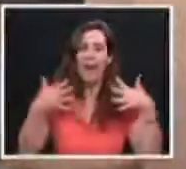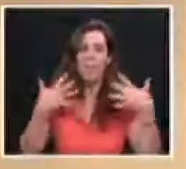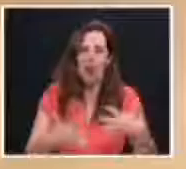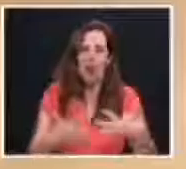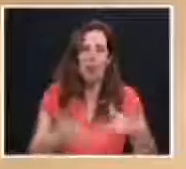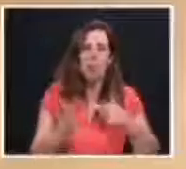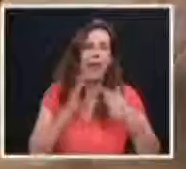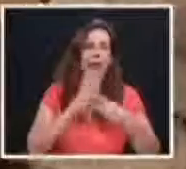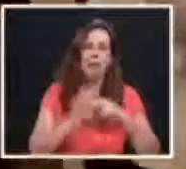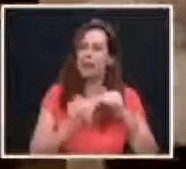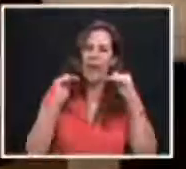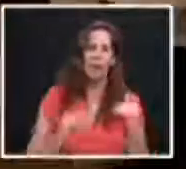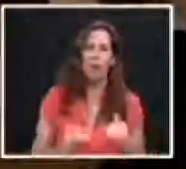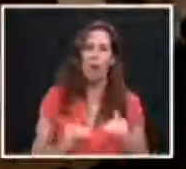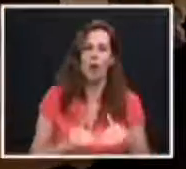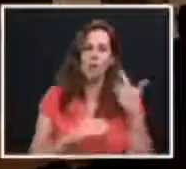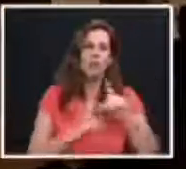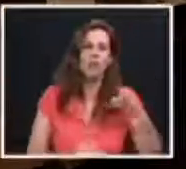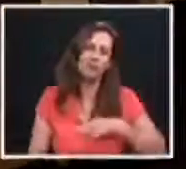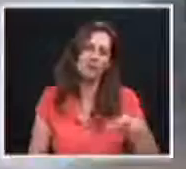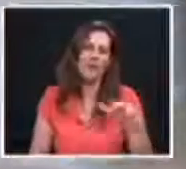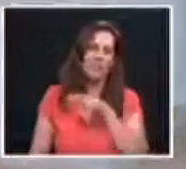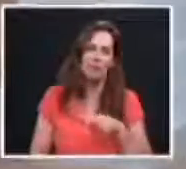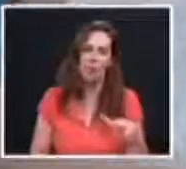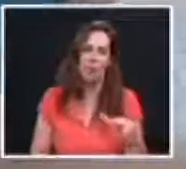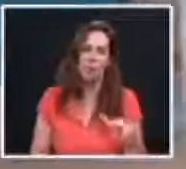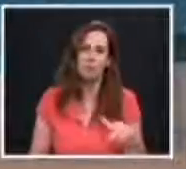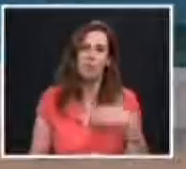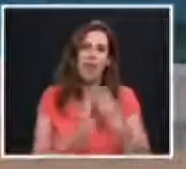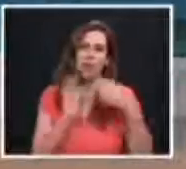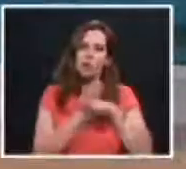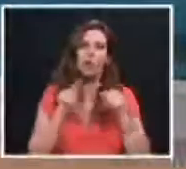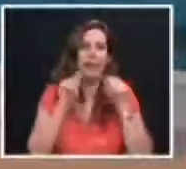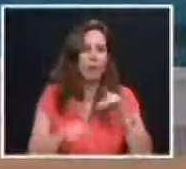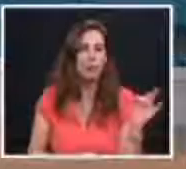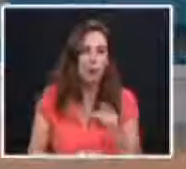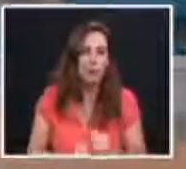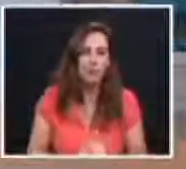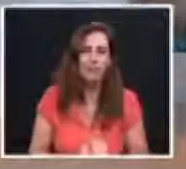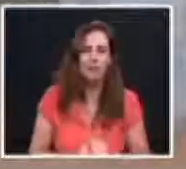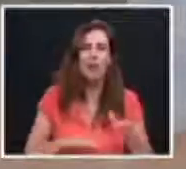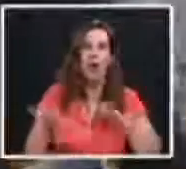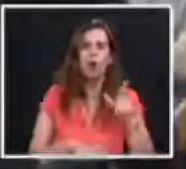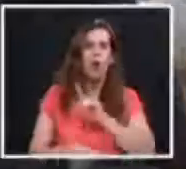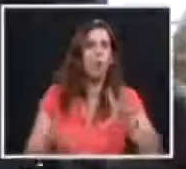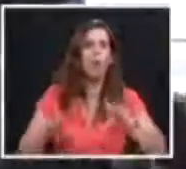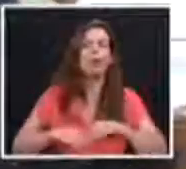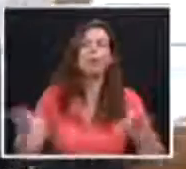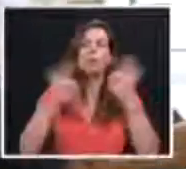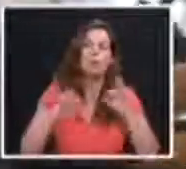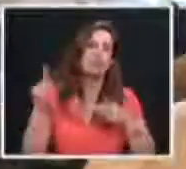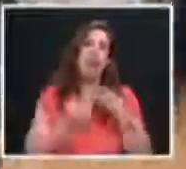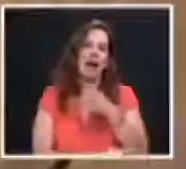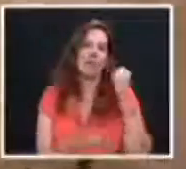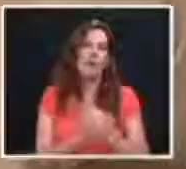כי בגלל הפוליטיקה הנמוכה ובסוף מי שנפגע מזה זה הציבור. הצעות חוק שמגיעות מהאופוזיציה, הקואליציה לא מוכנה בשום פנים באופן